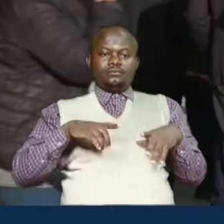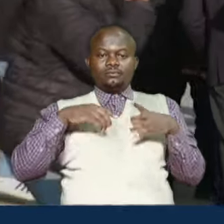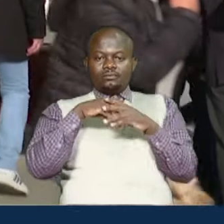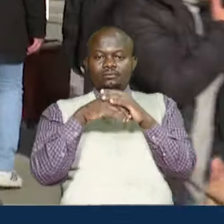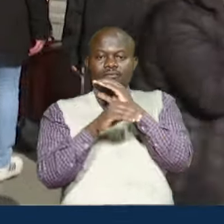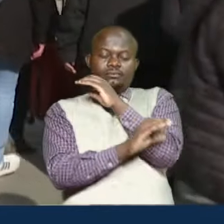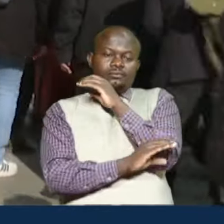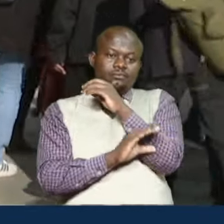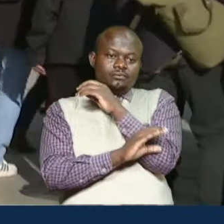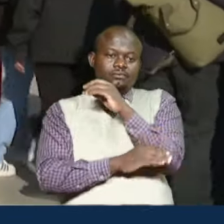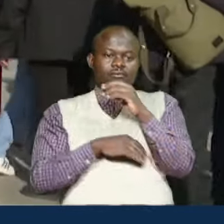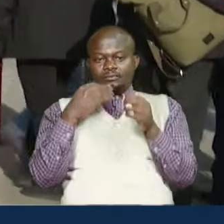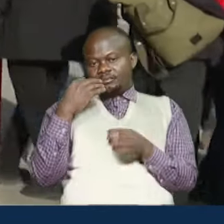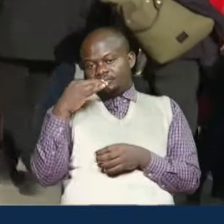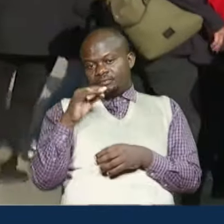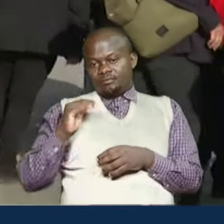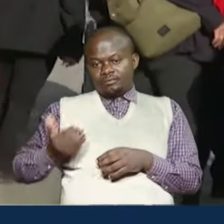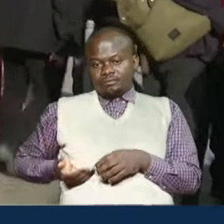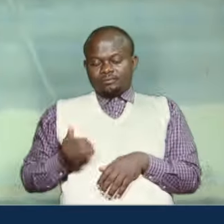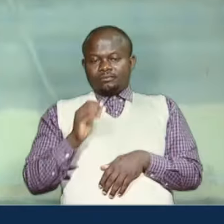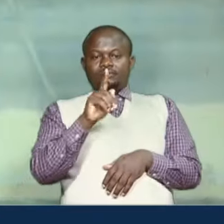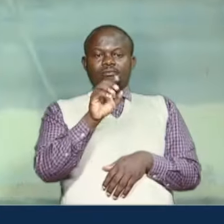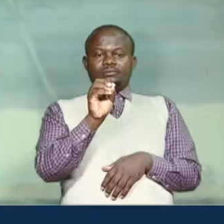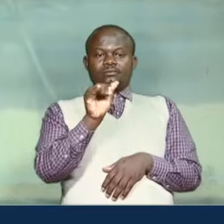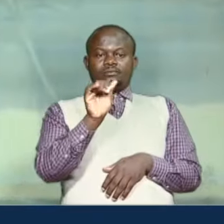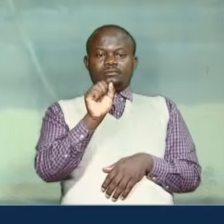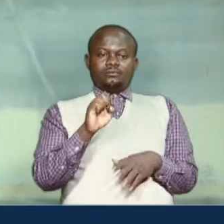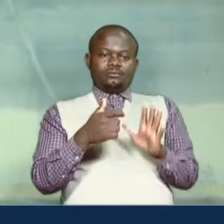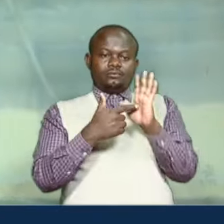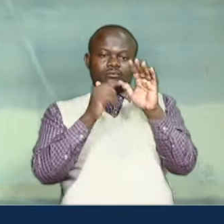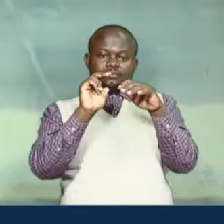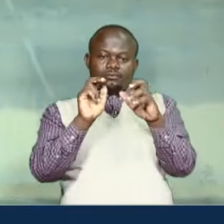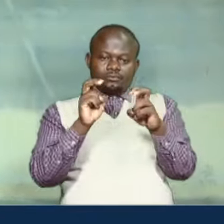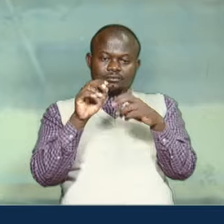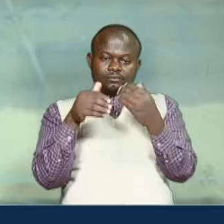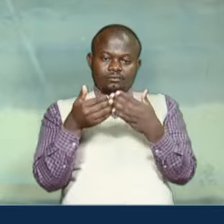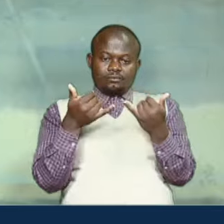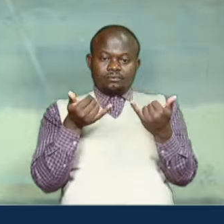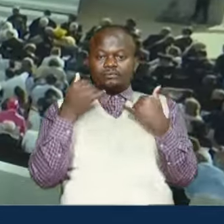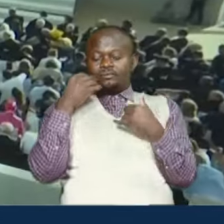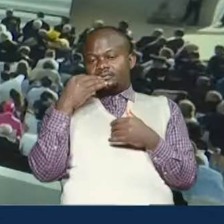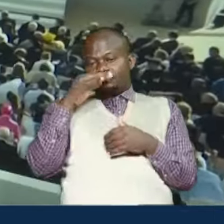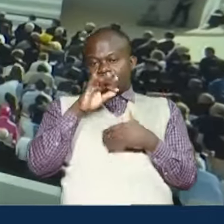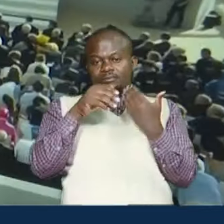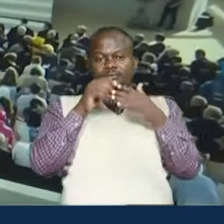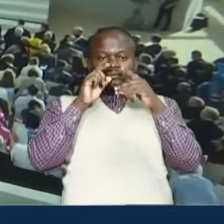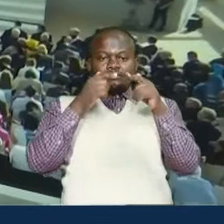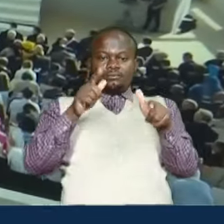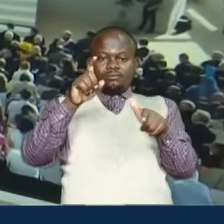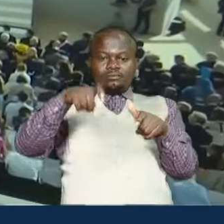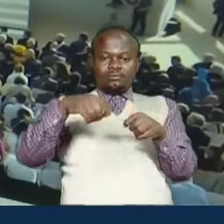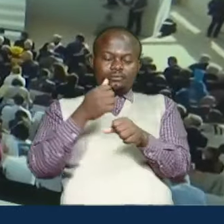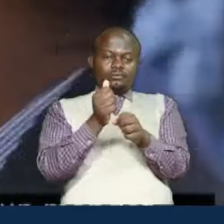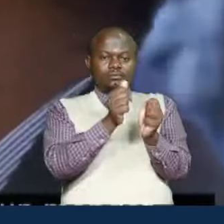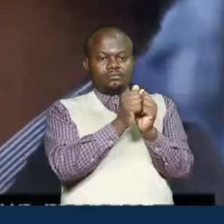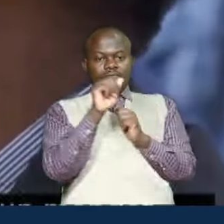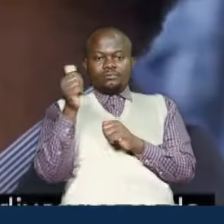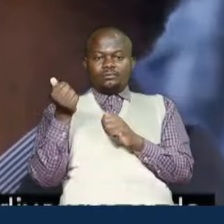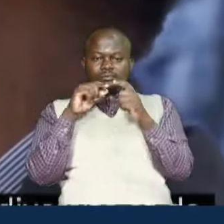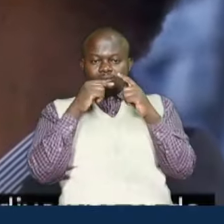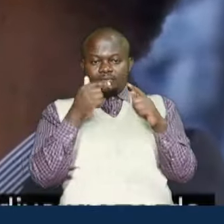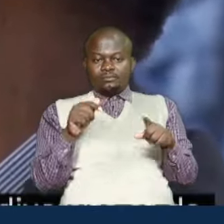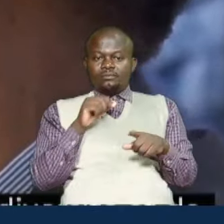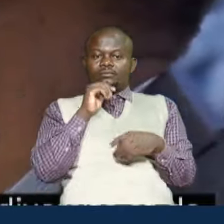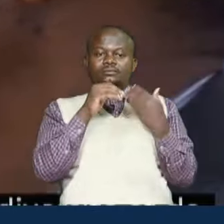bya francophonie madame Louise Mushikiwabo yagaragaje kandi ko igifaransa ari ururimi rugomba gukorana n'izindi ndimi ko